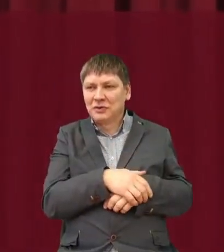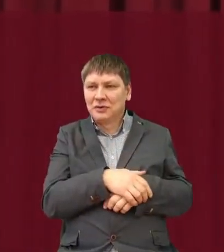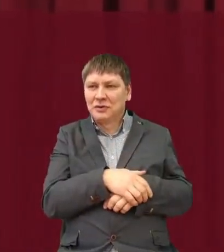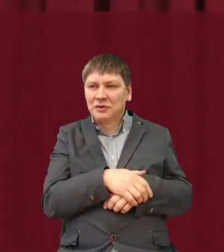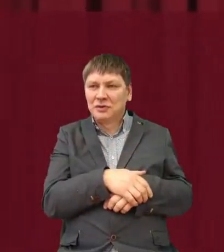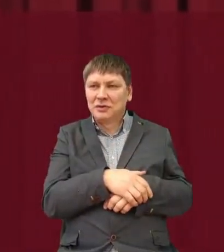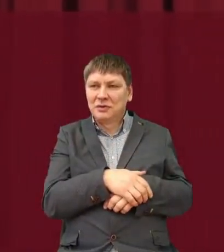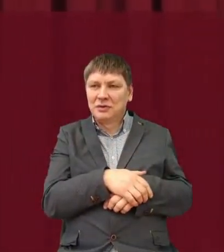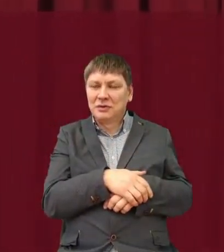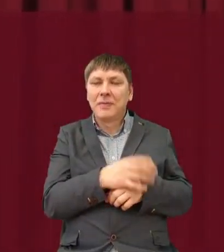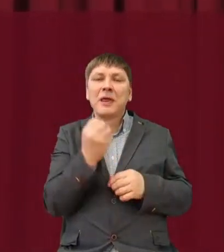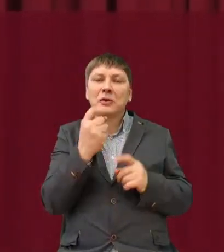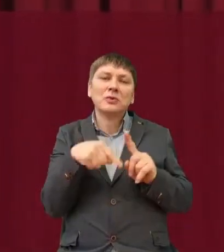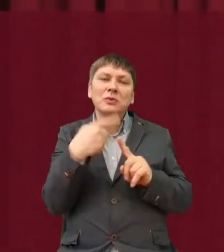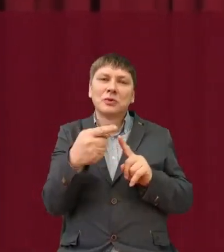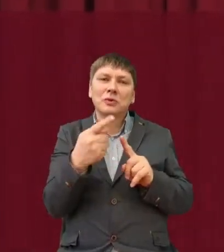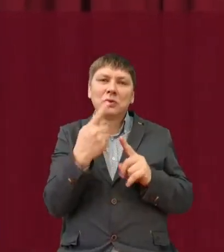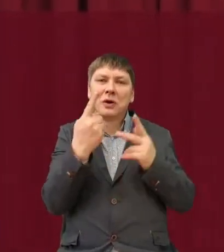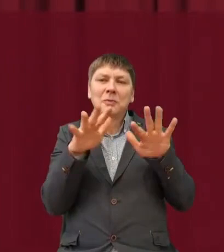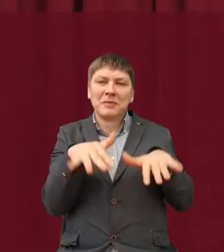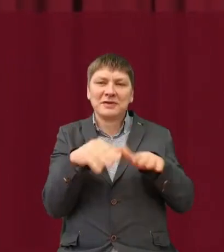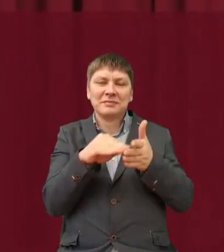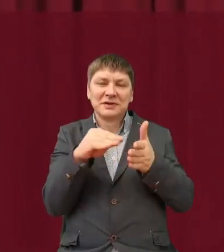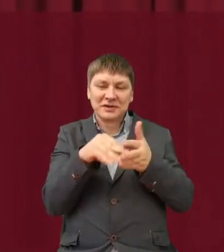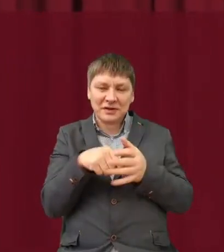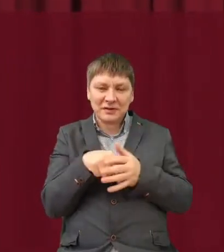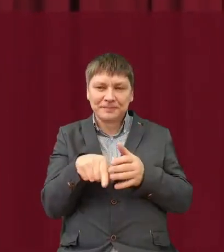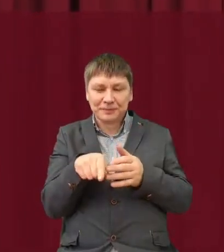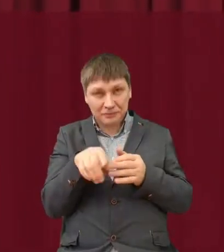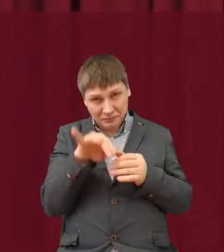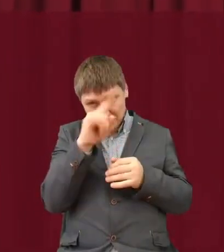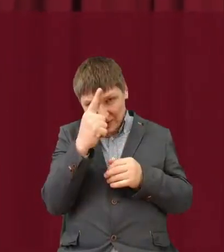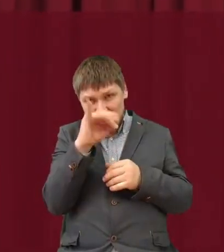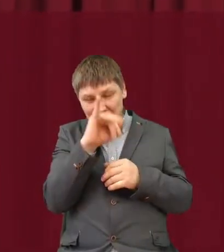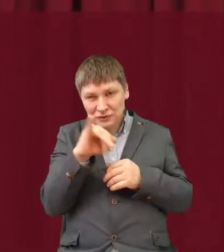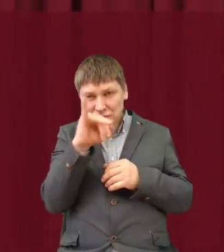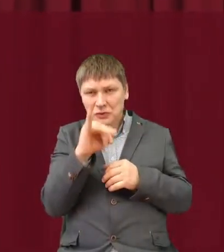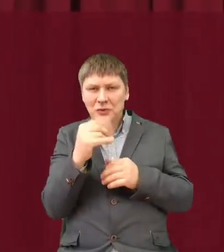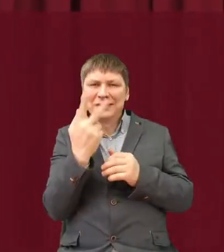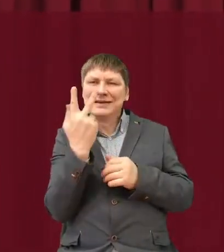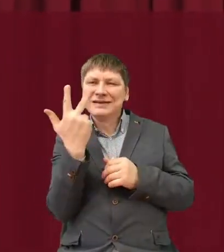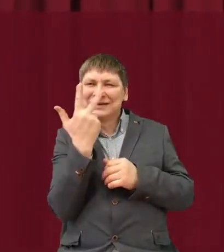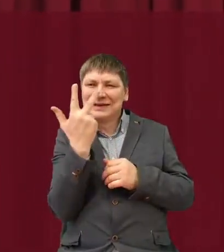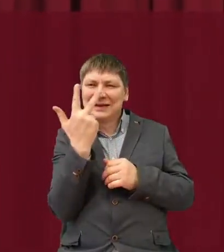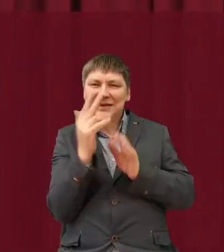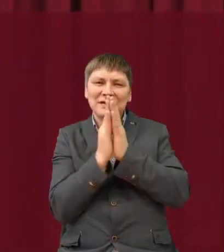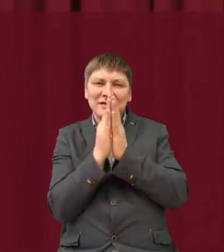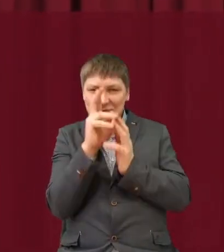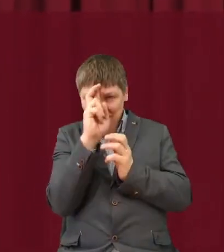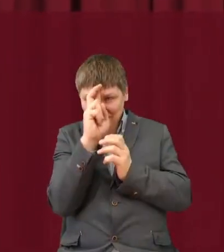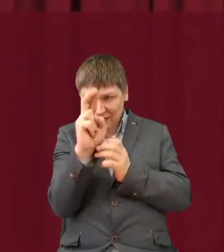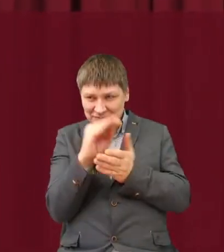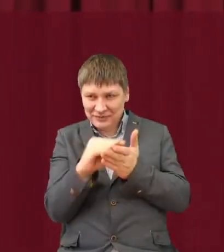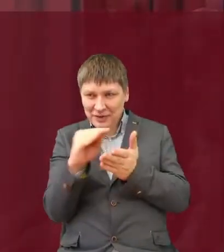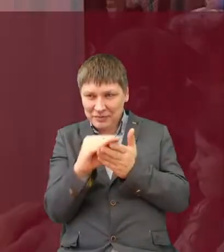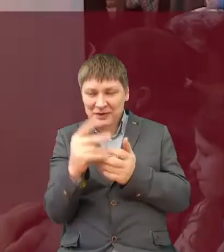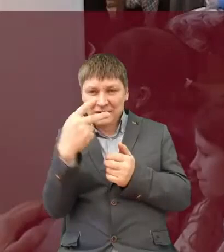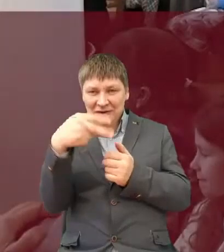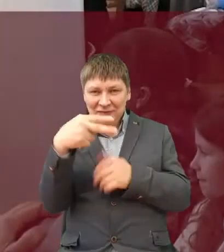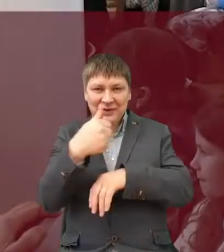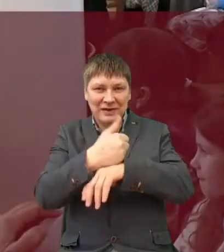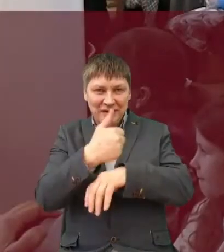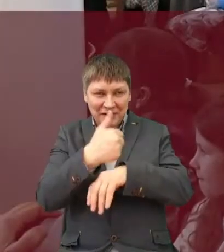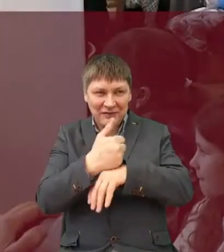достаточно такой интересное история которая записана в третьей книге царств 20